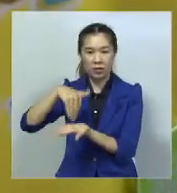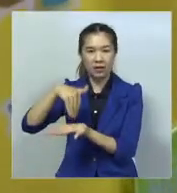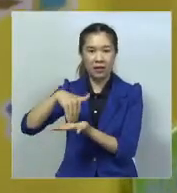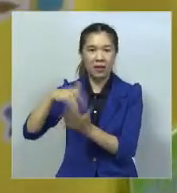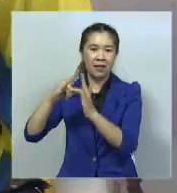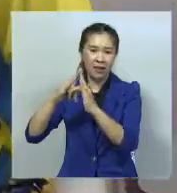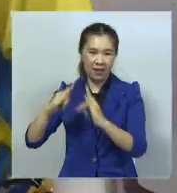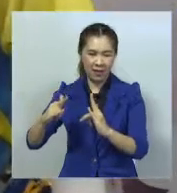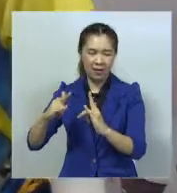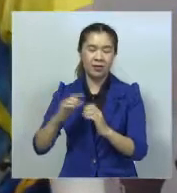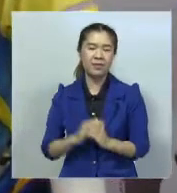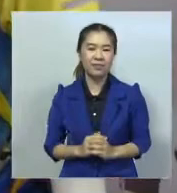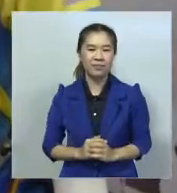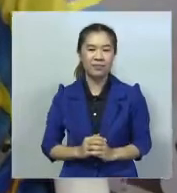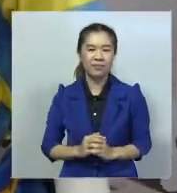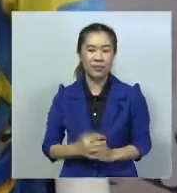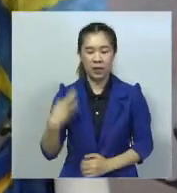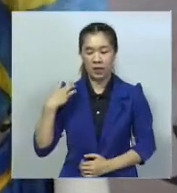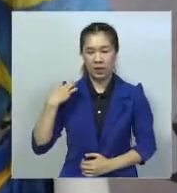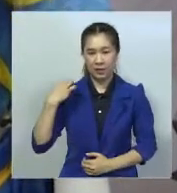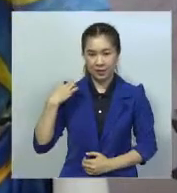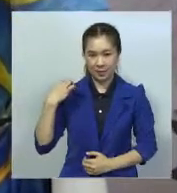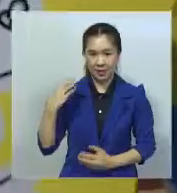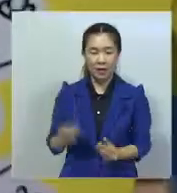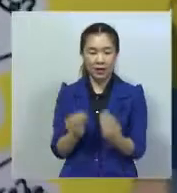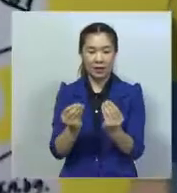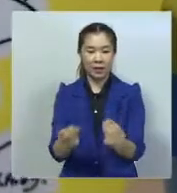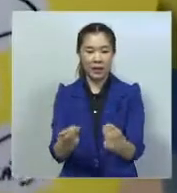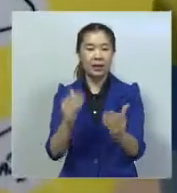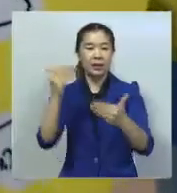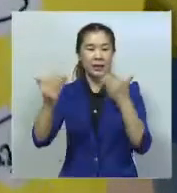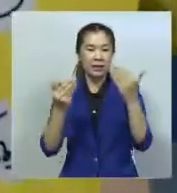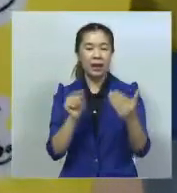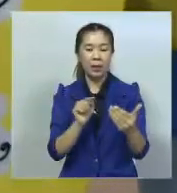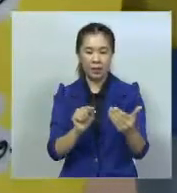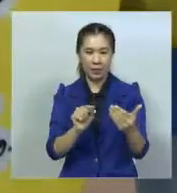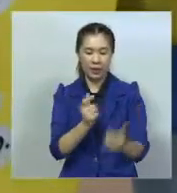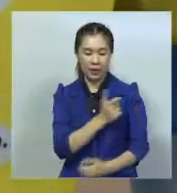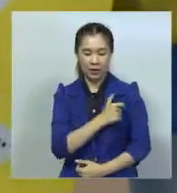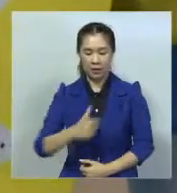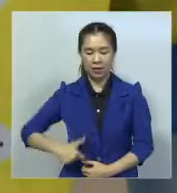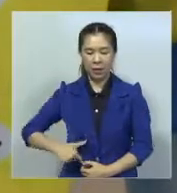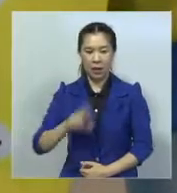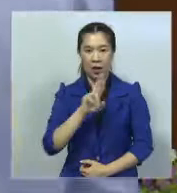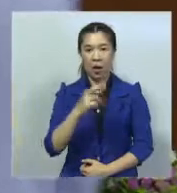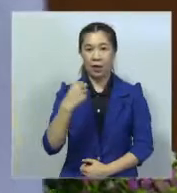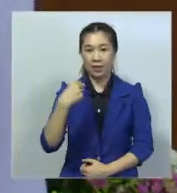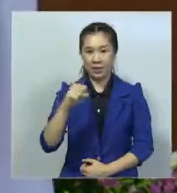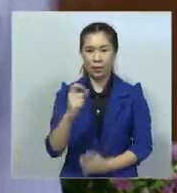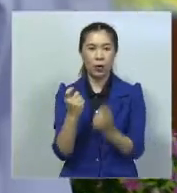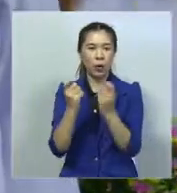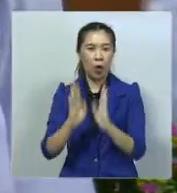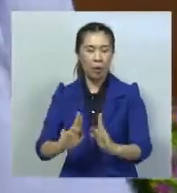ดทั่วประเทศสำหรับเสื้อพระราชทานในกิจกรรมครั้งนี้สมเด็จพระเจ้าอยู่หัวทรงออกแบบด้วยพระองค์เ